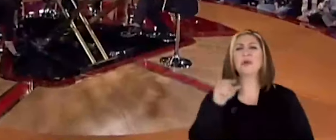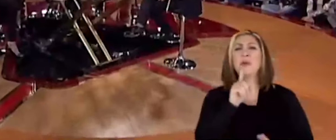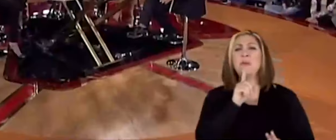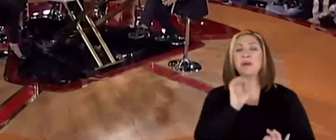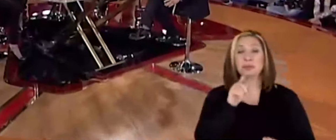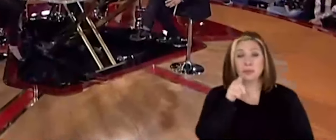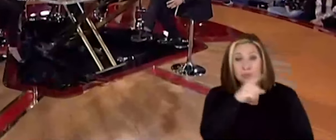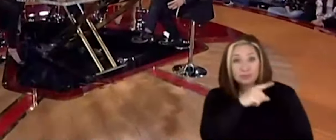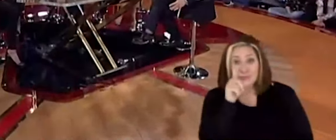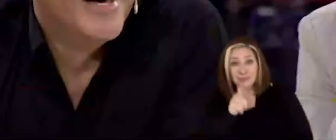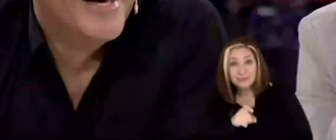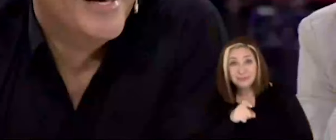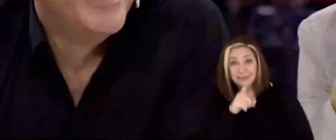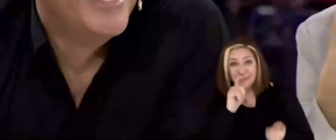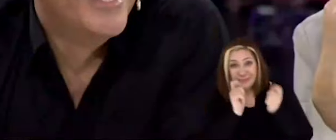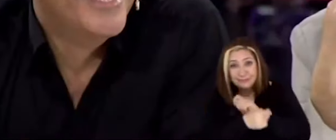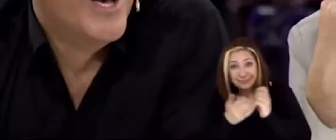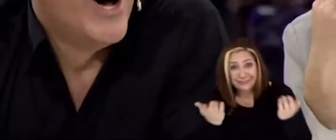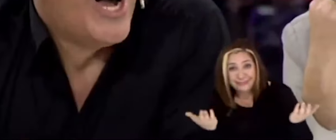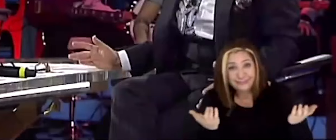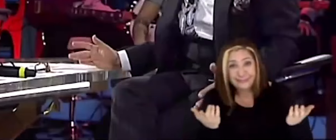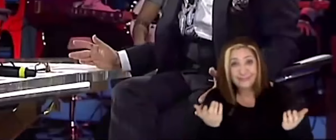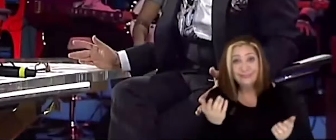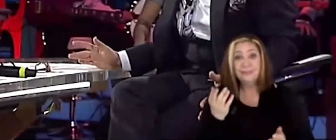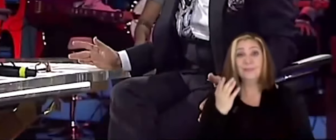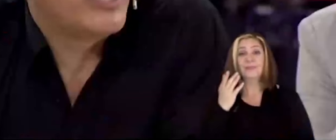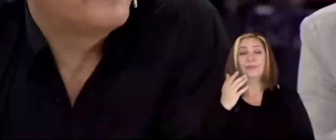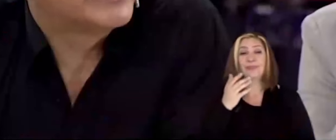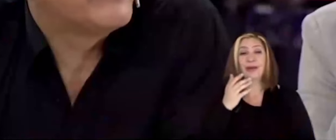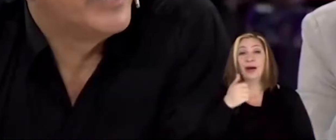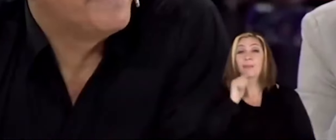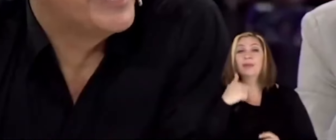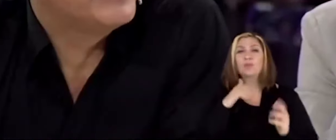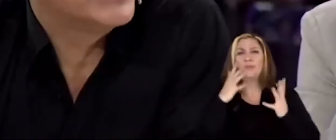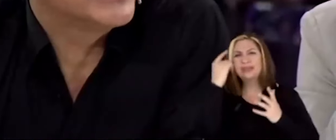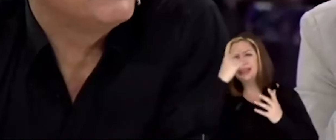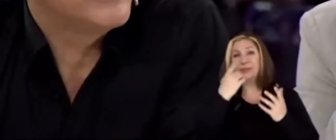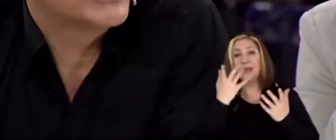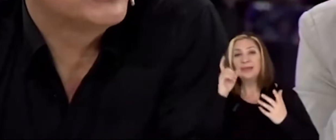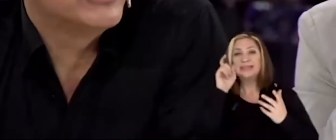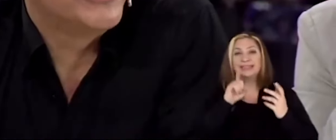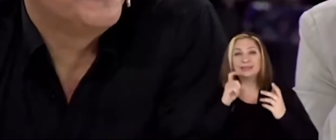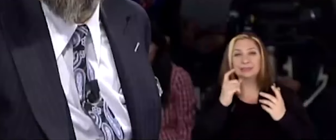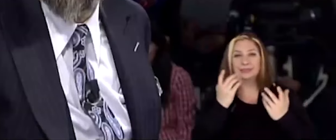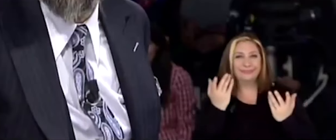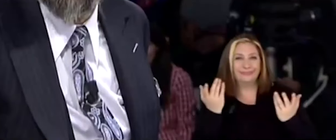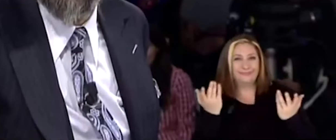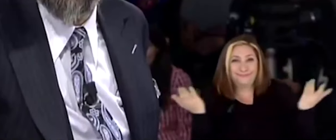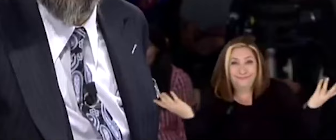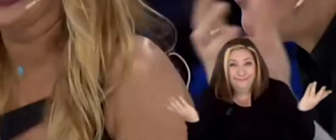maç. Bu sen misin Sigmund Freud mu abi? Abi benim tuhaf bir tipim var. Neremi kessem başka bir şey oluyorum.